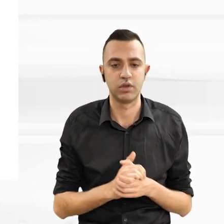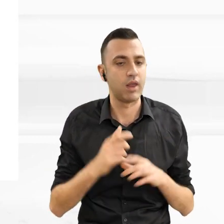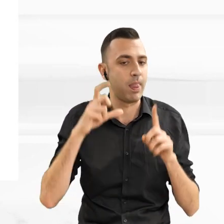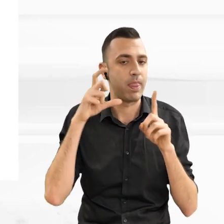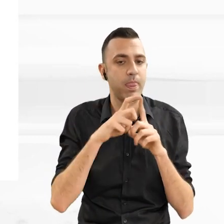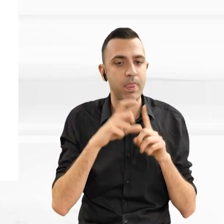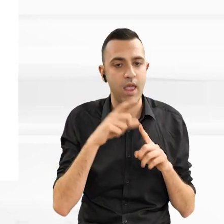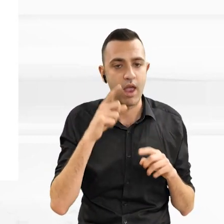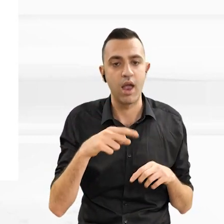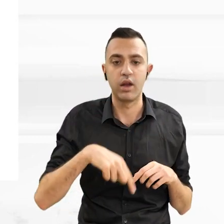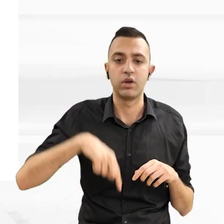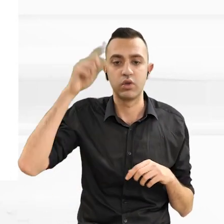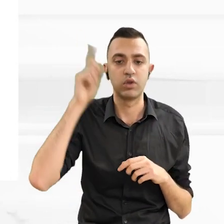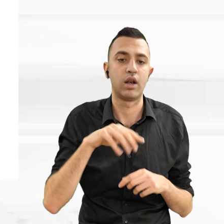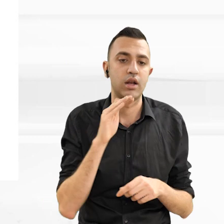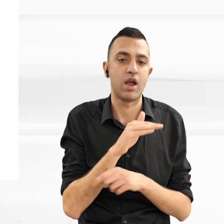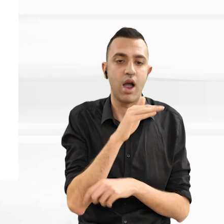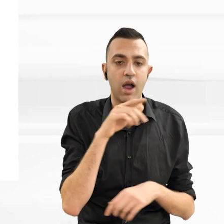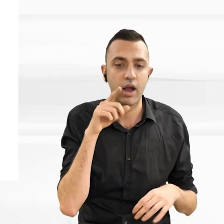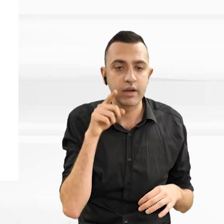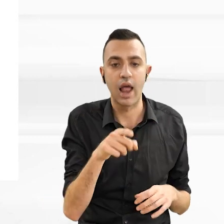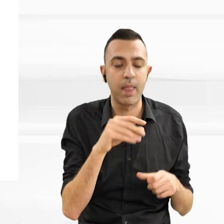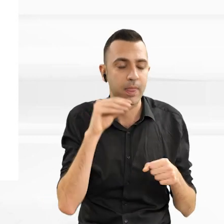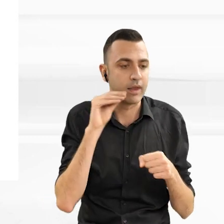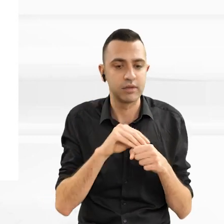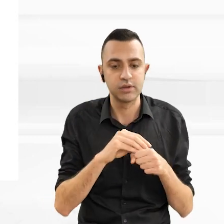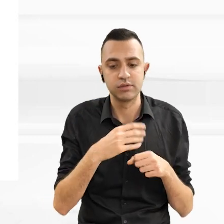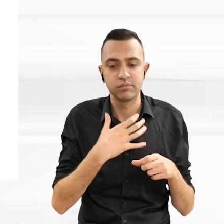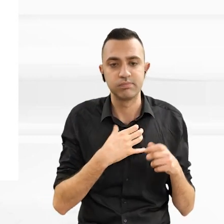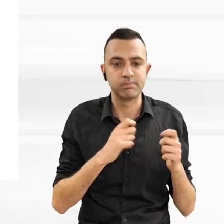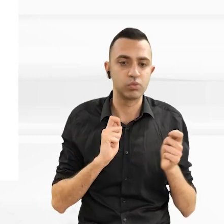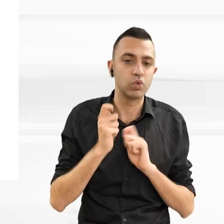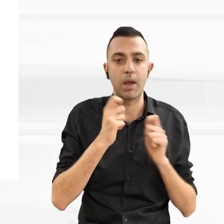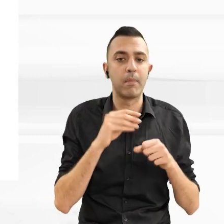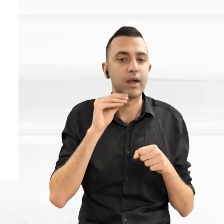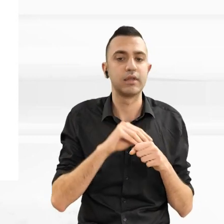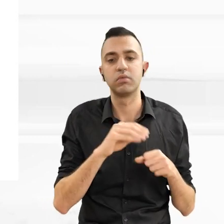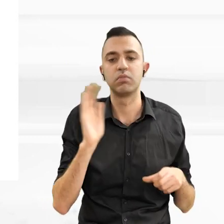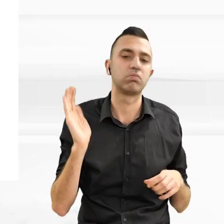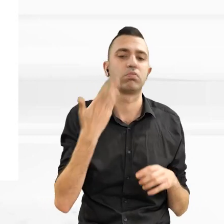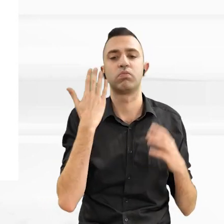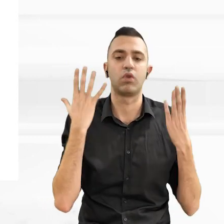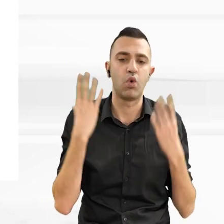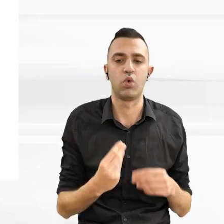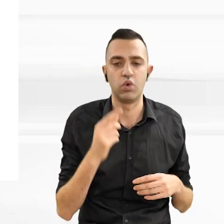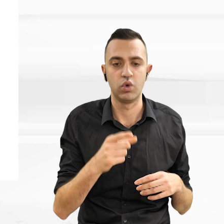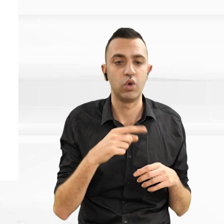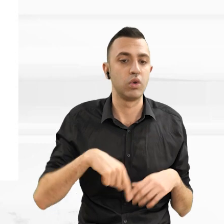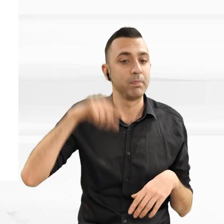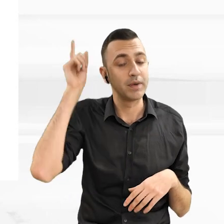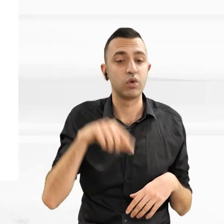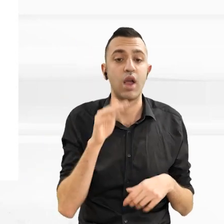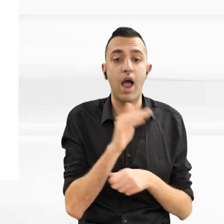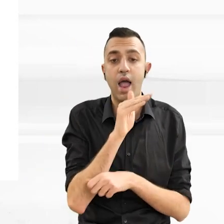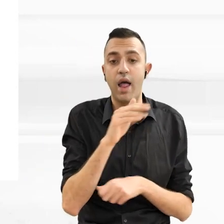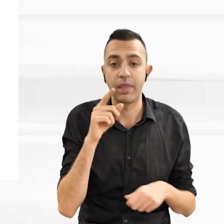bakalım gündelik hayatta sıkça kullandığımız kavramları tanımlamaya çalıştığımız da Bacaları Z Evet arkadaşlar gündelik